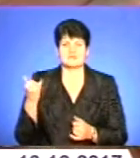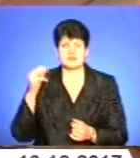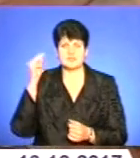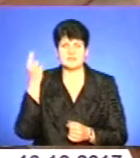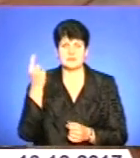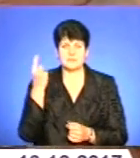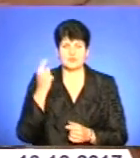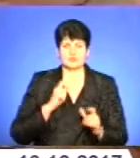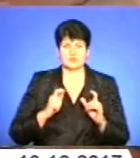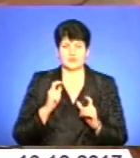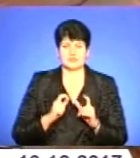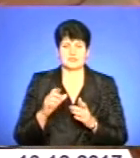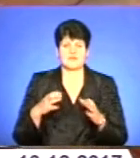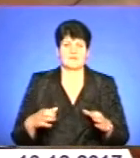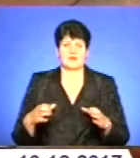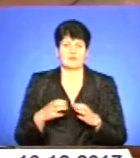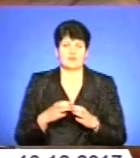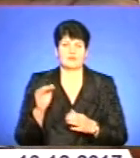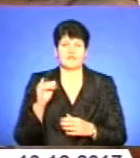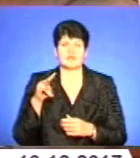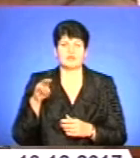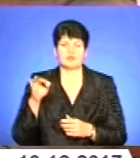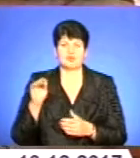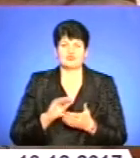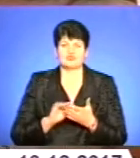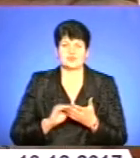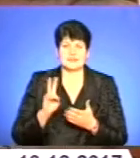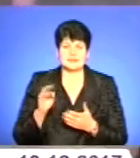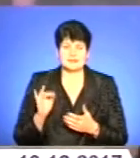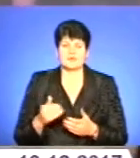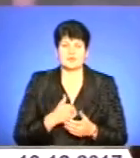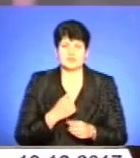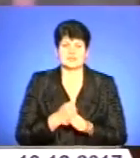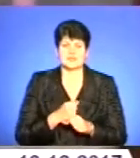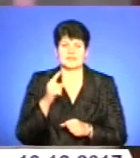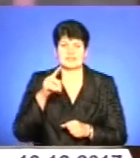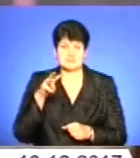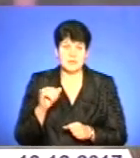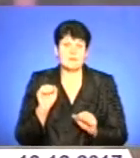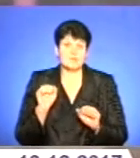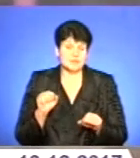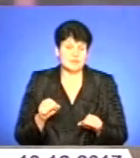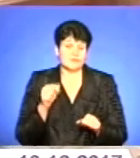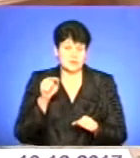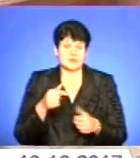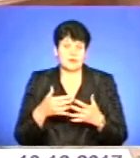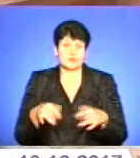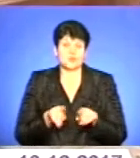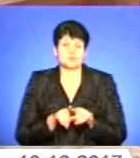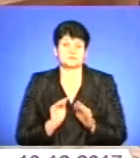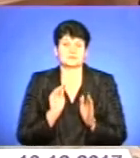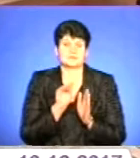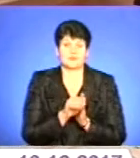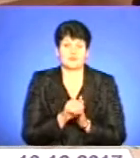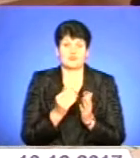першому курсі факультету філології та журналістики і хоче працювати у ЗМІ. Можливо, колись і її речі будуть у цьому музеї, висловлює